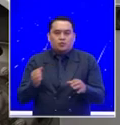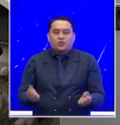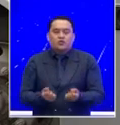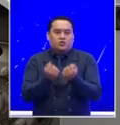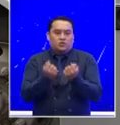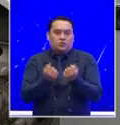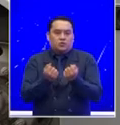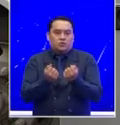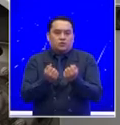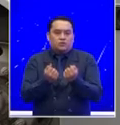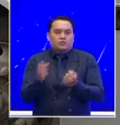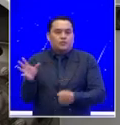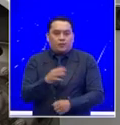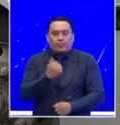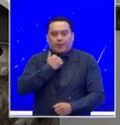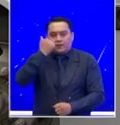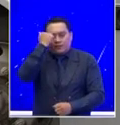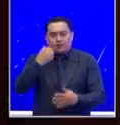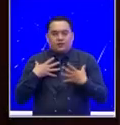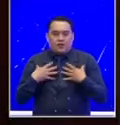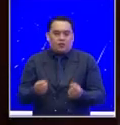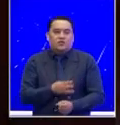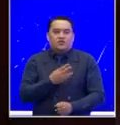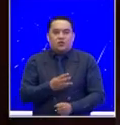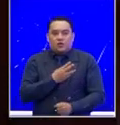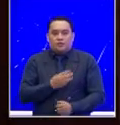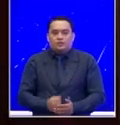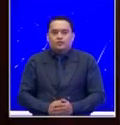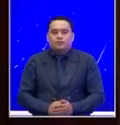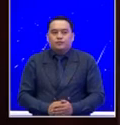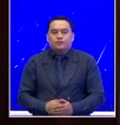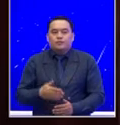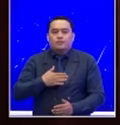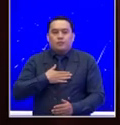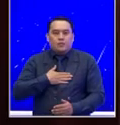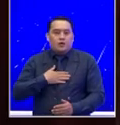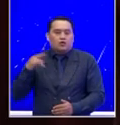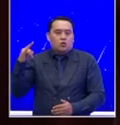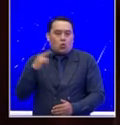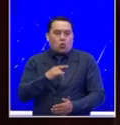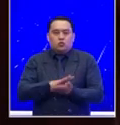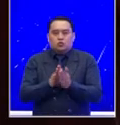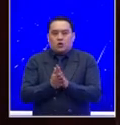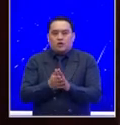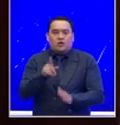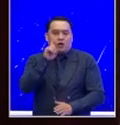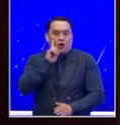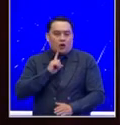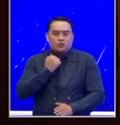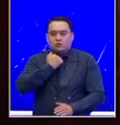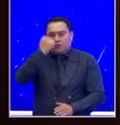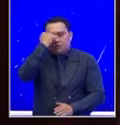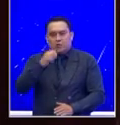поддержки. Всем спасибо, всем здоровья желаю. Долетели мы очень хорошо. Во-первых, во-вторых, условия здесь очень хорошие. Я всем